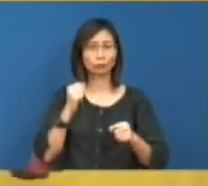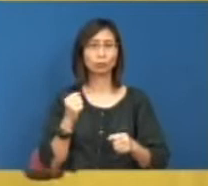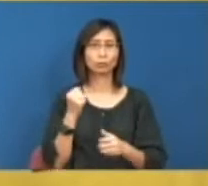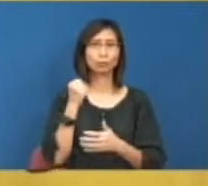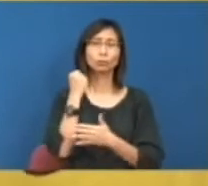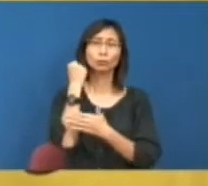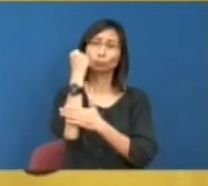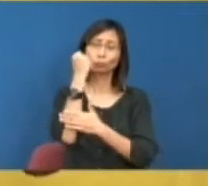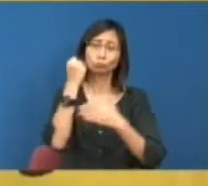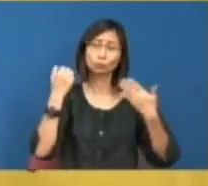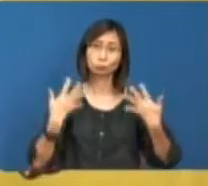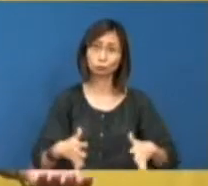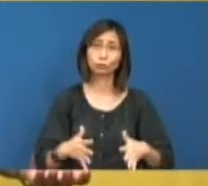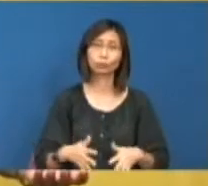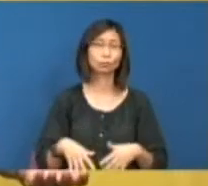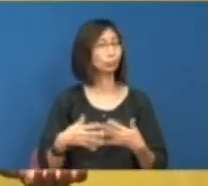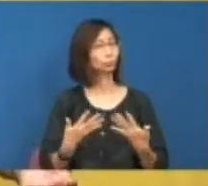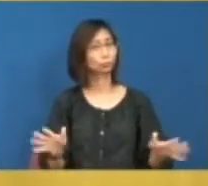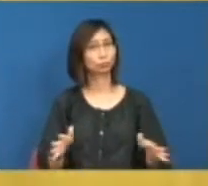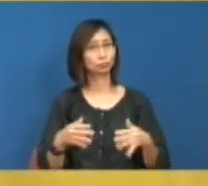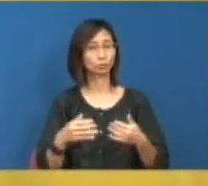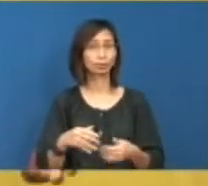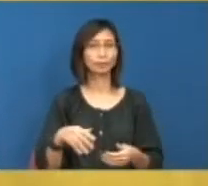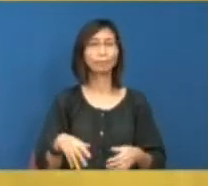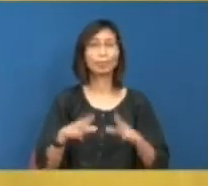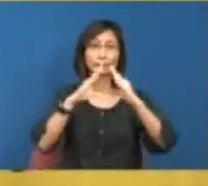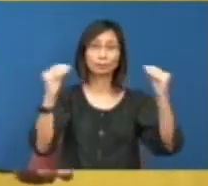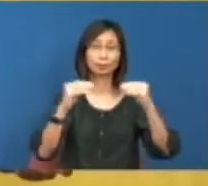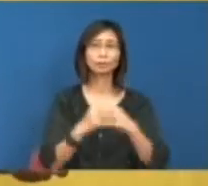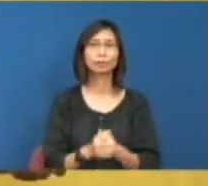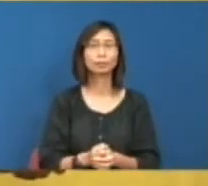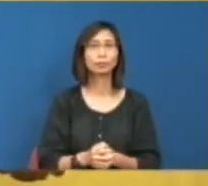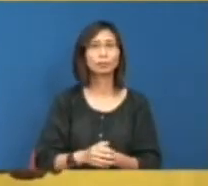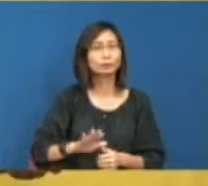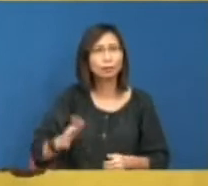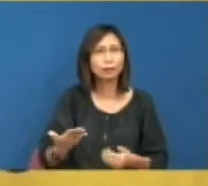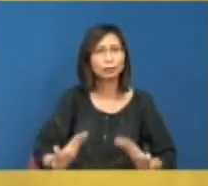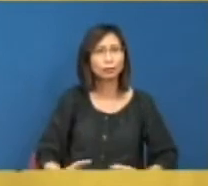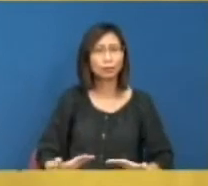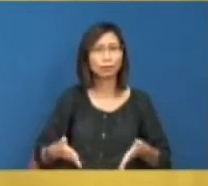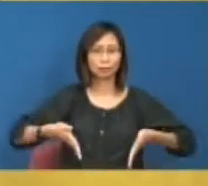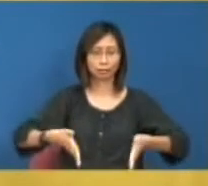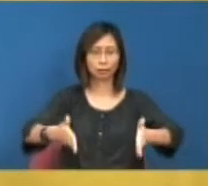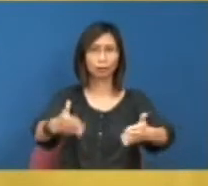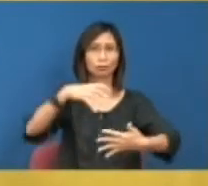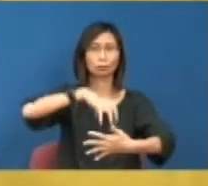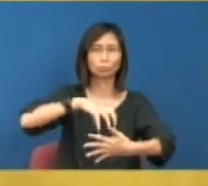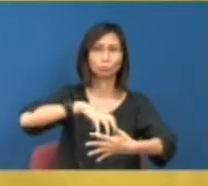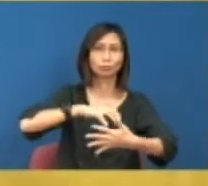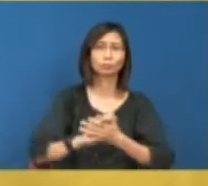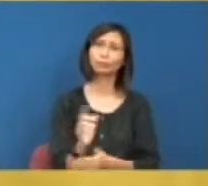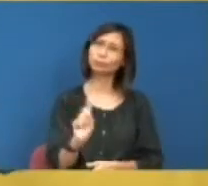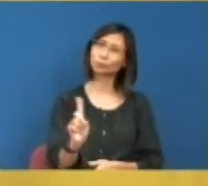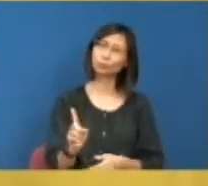就第一個問題就係街女之戰啦。街女之戰點樣做個街女咧？係咪街女嗰時 barricade？ 即係